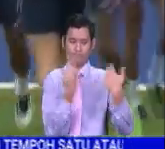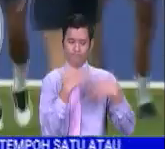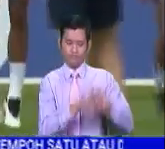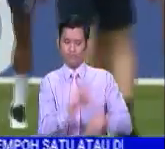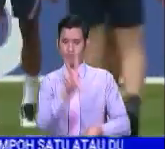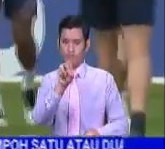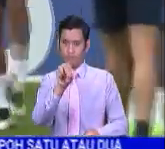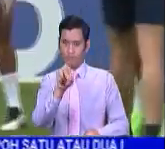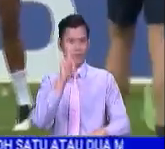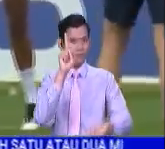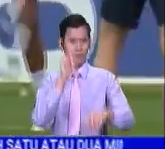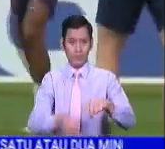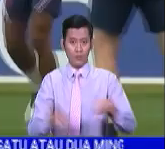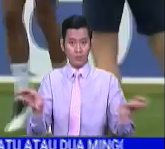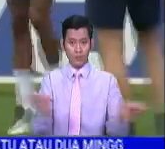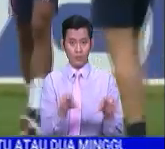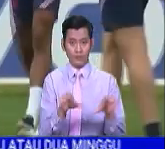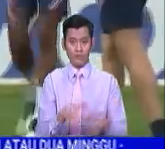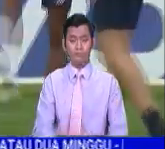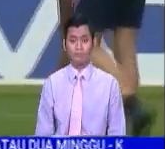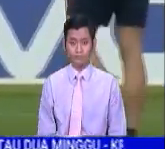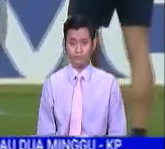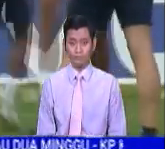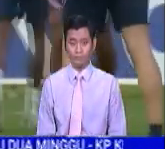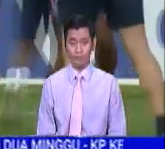berlaku hai hai